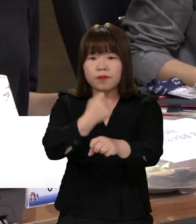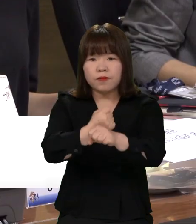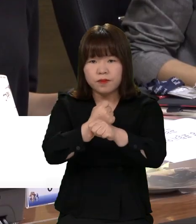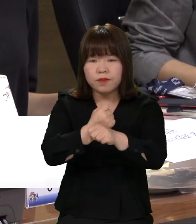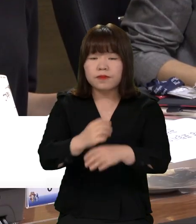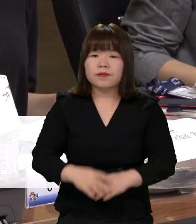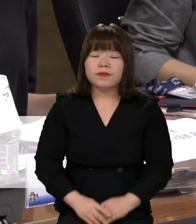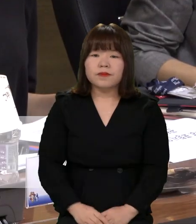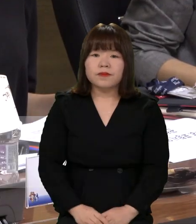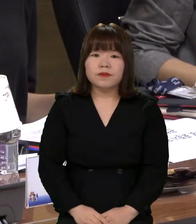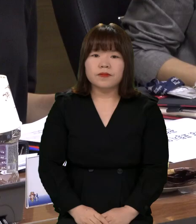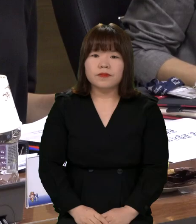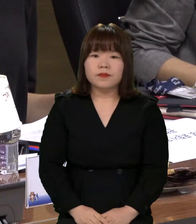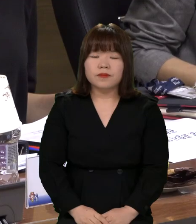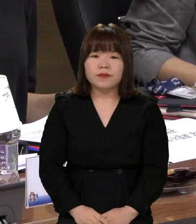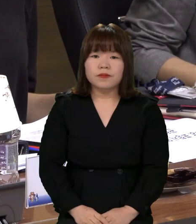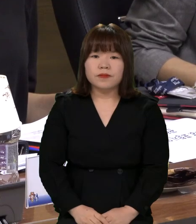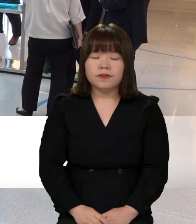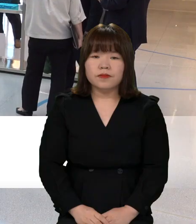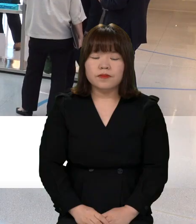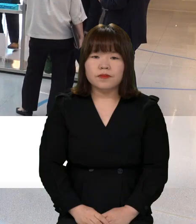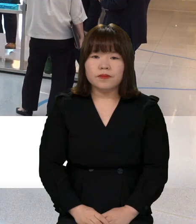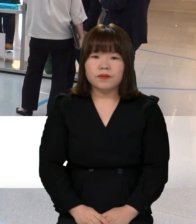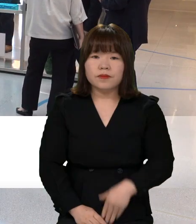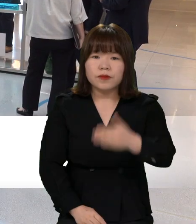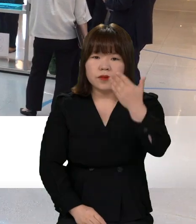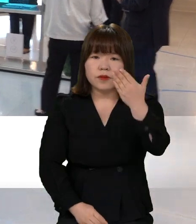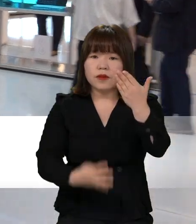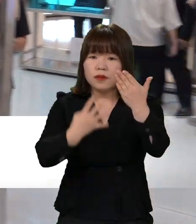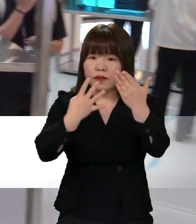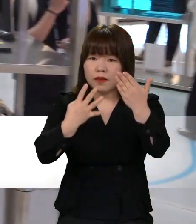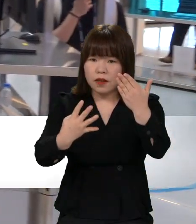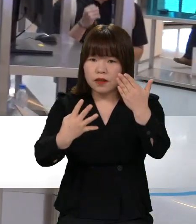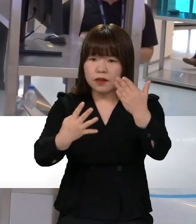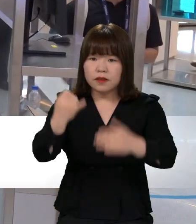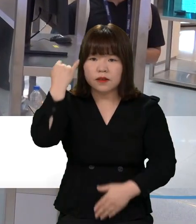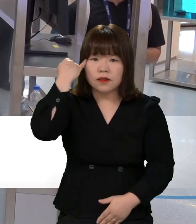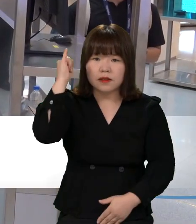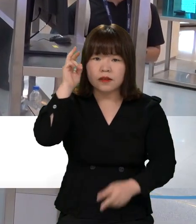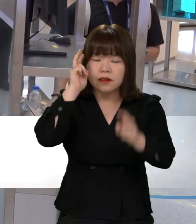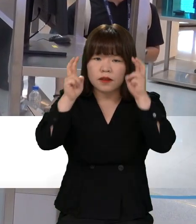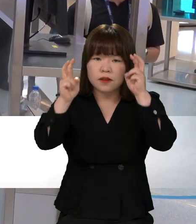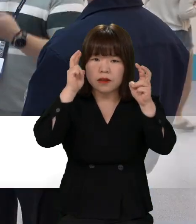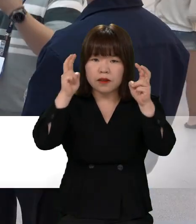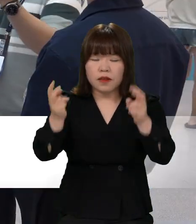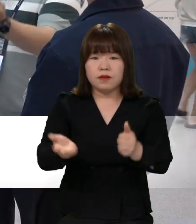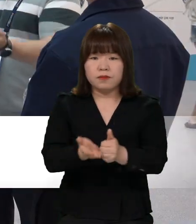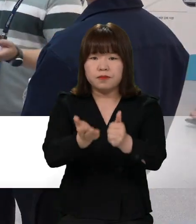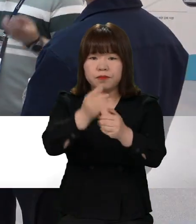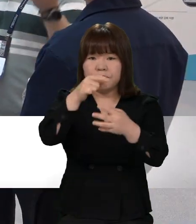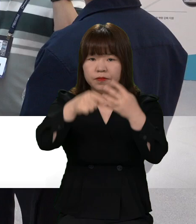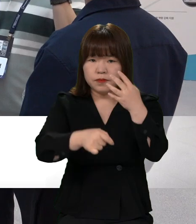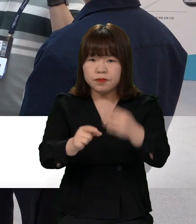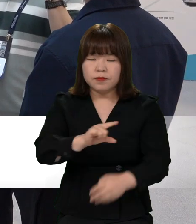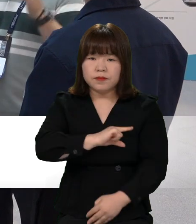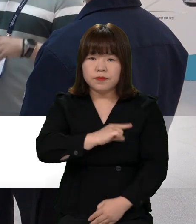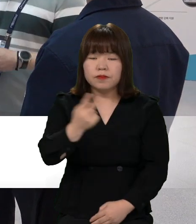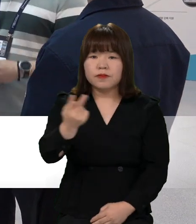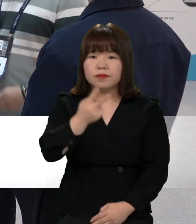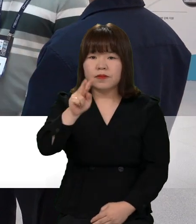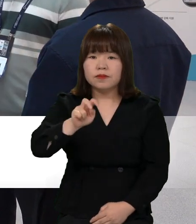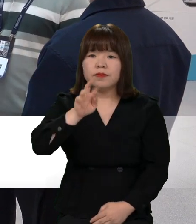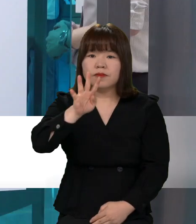활성화 방안을 모색했습니다 지난 4일 체인지업 그라운드에서 스타트업 발굴육성